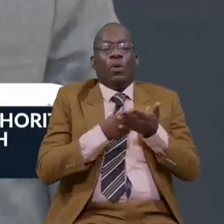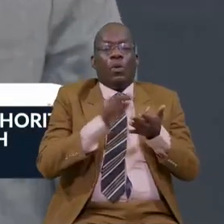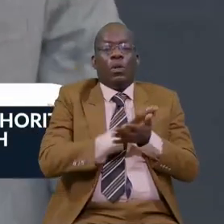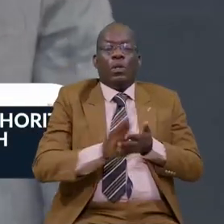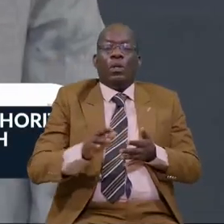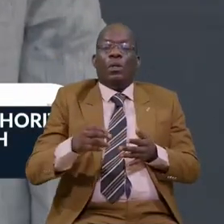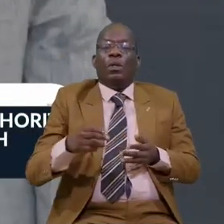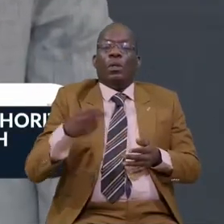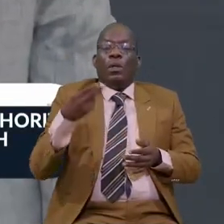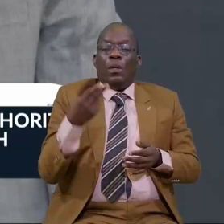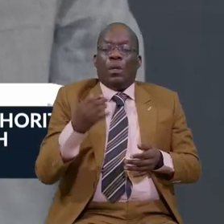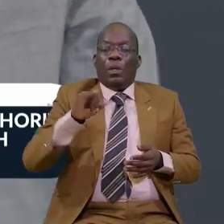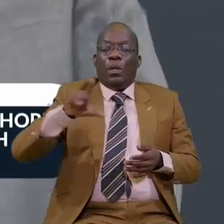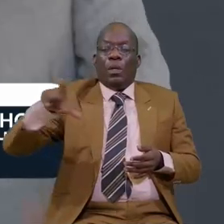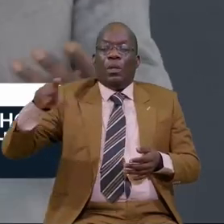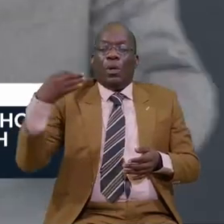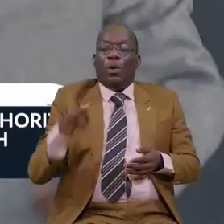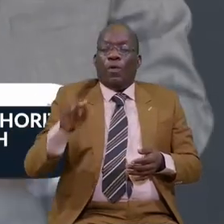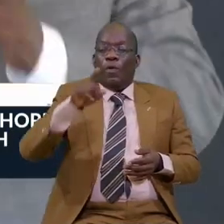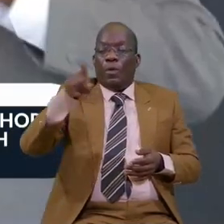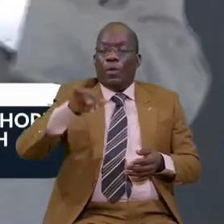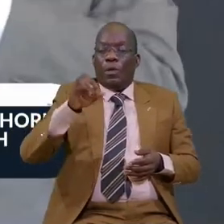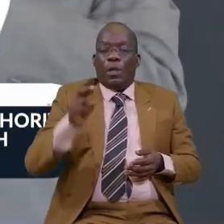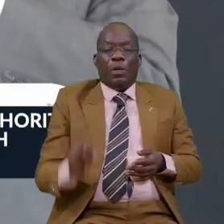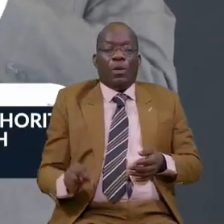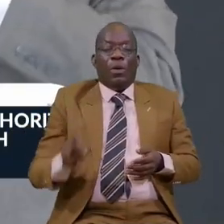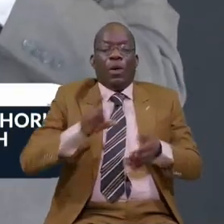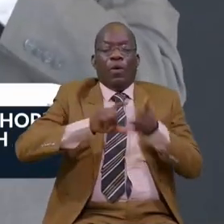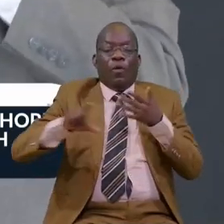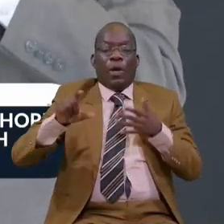Psaume 2. Psaume 2.